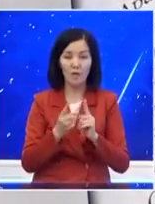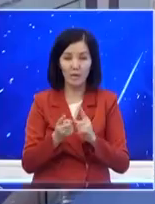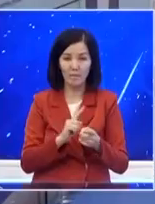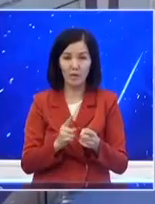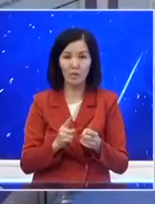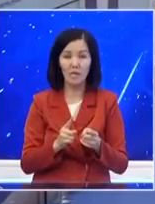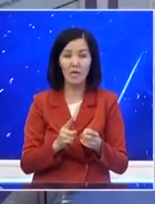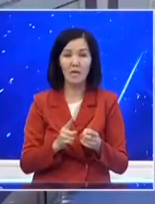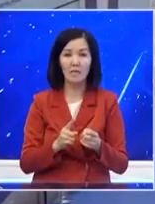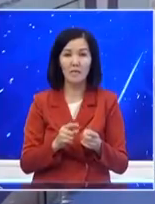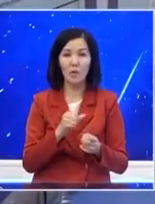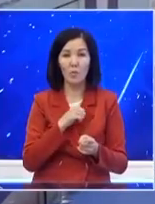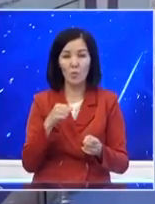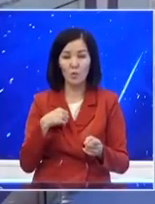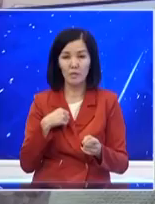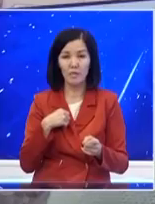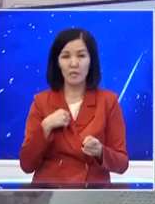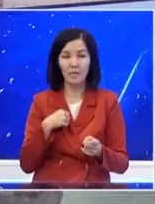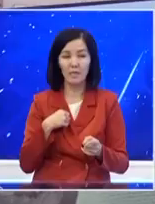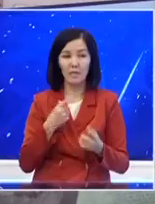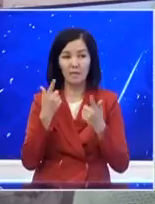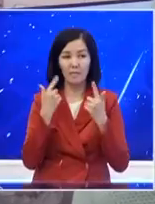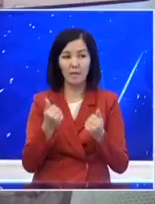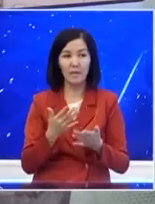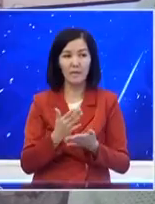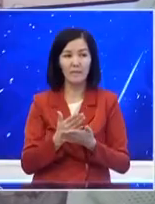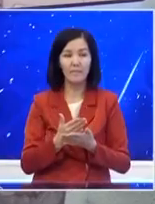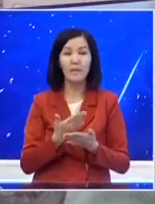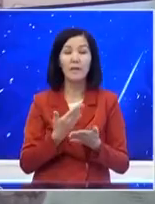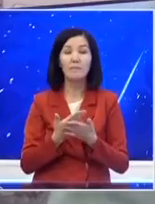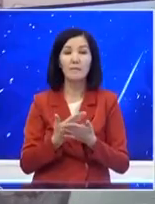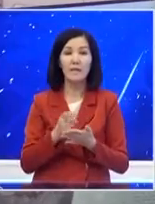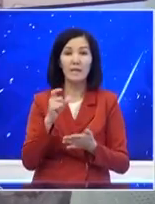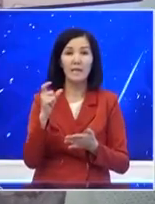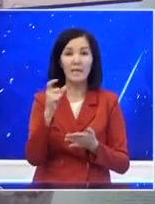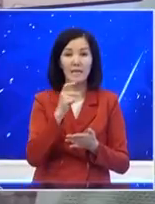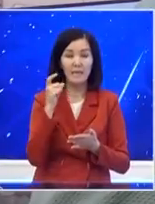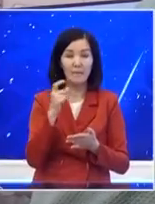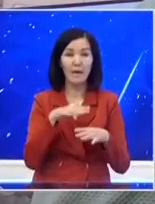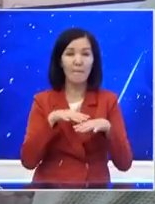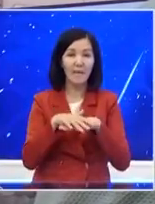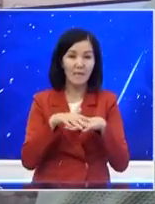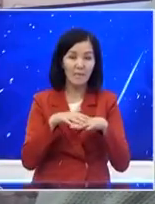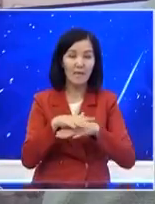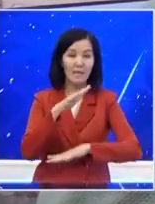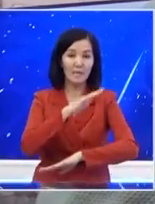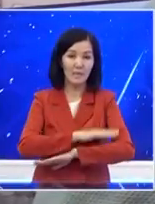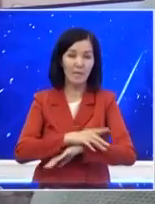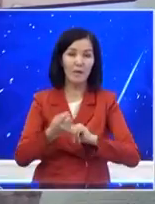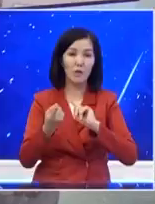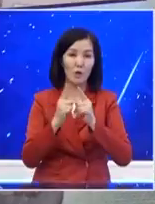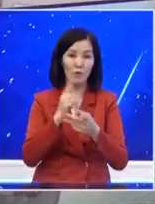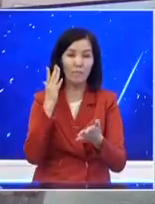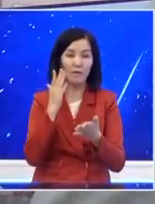ағартушы ретінде де өз таңбасын қалдырды. Мысалы Мағжанның химиядан аударған аудармалары бар, математика туралы аудармалар, оқулықтар